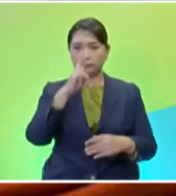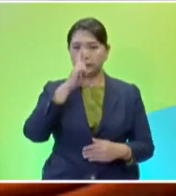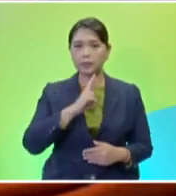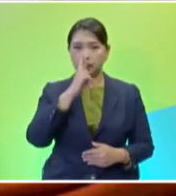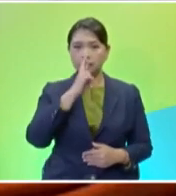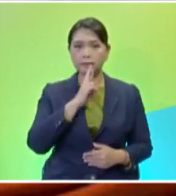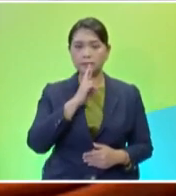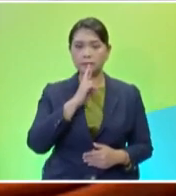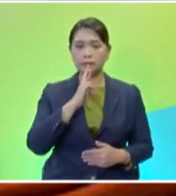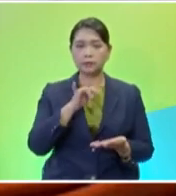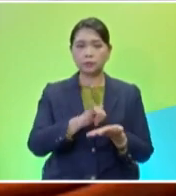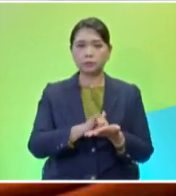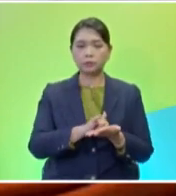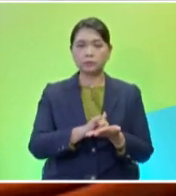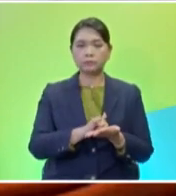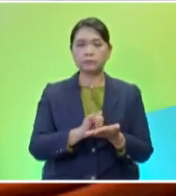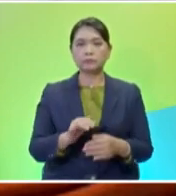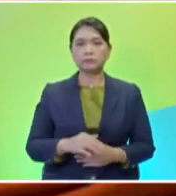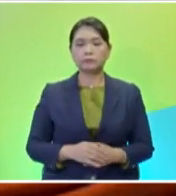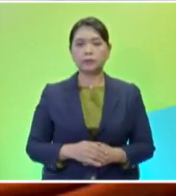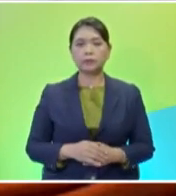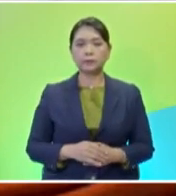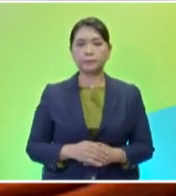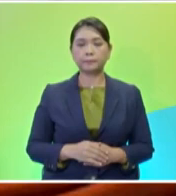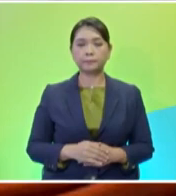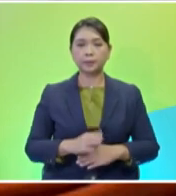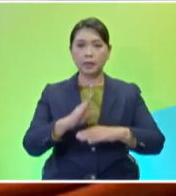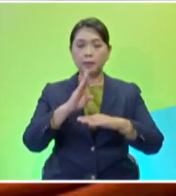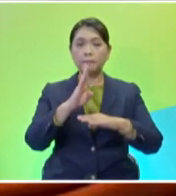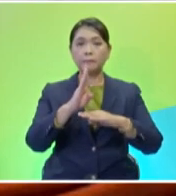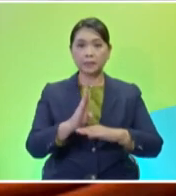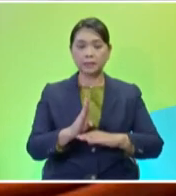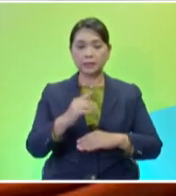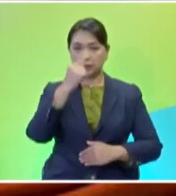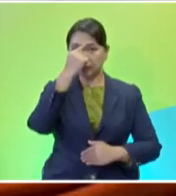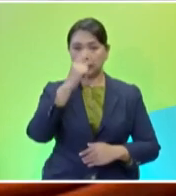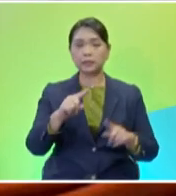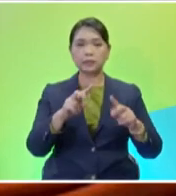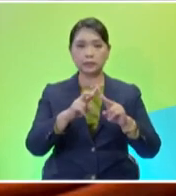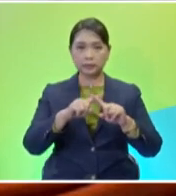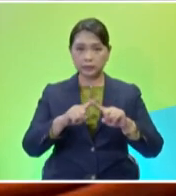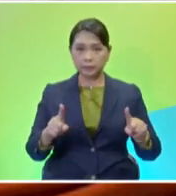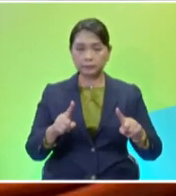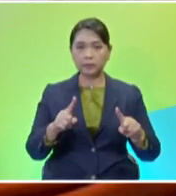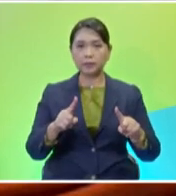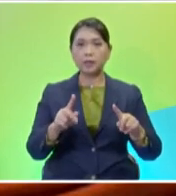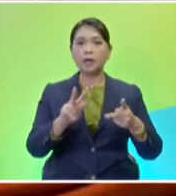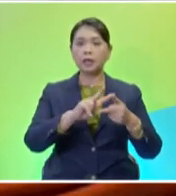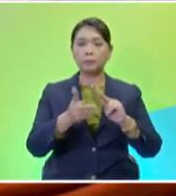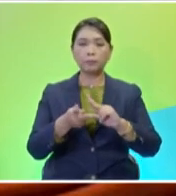biarpun mereka berbangsa India namun penduduk Kampung menerima kehadiran mereka dengan yang terbuka